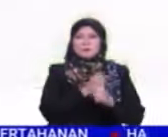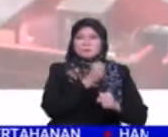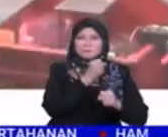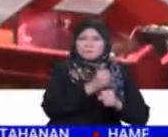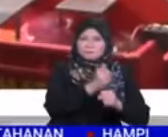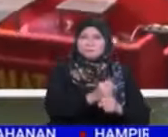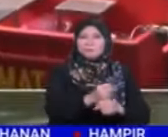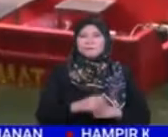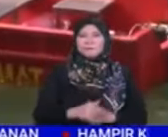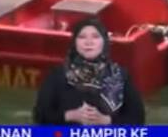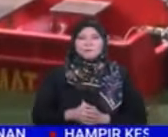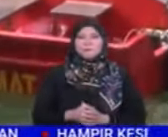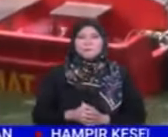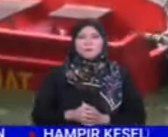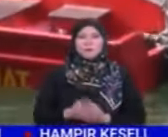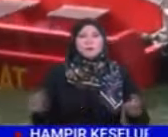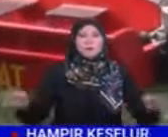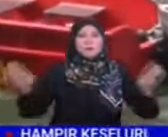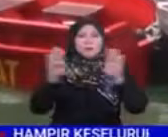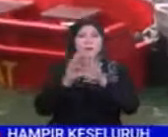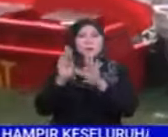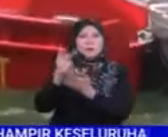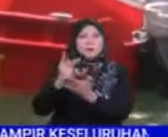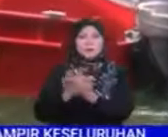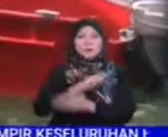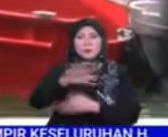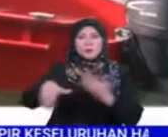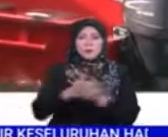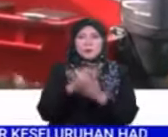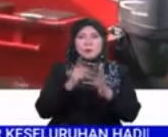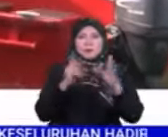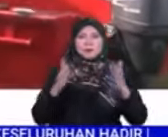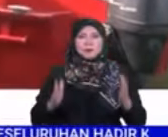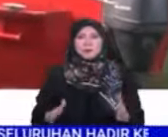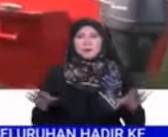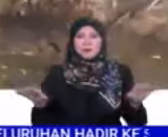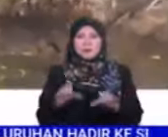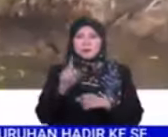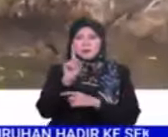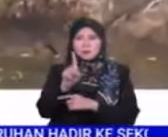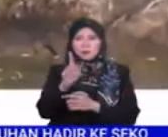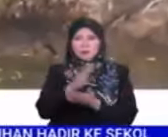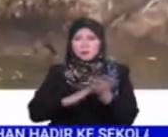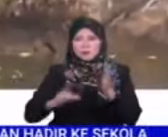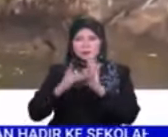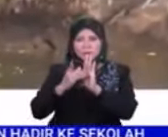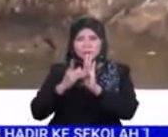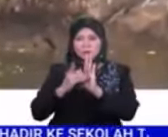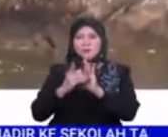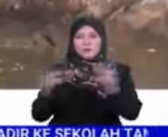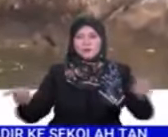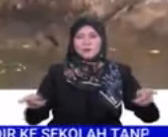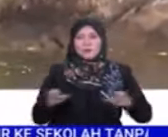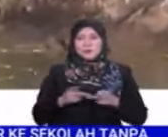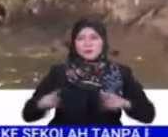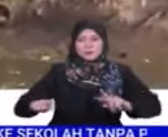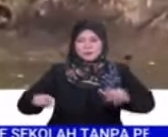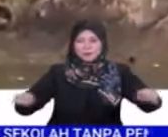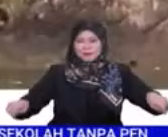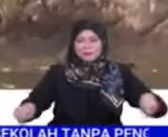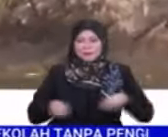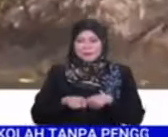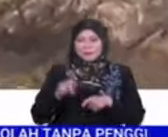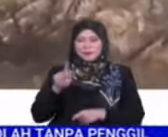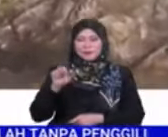tugas. Pada majlis penutup kursus, para peserta turut melaksanakan satu sesi demonstrasi di kawasan Tasik Kenyir